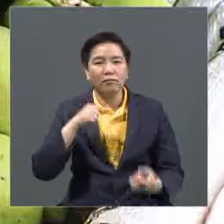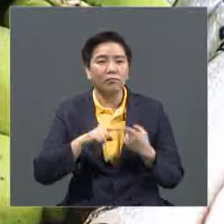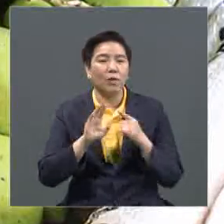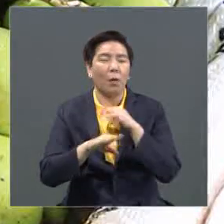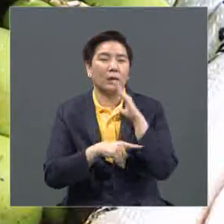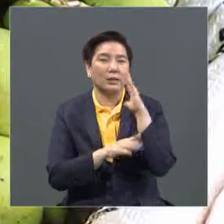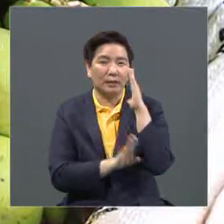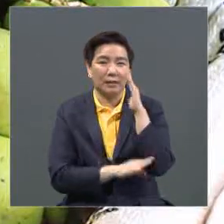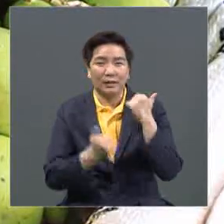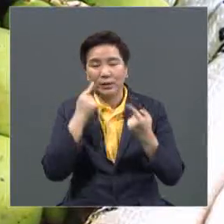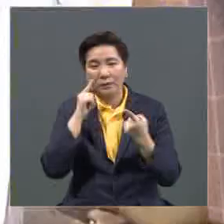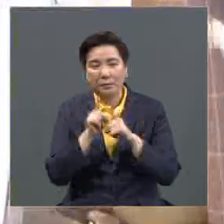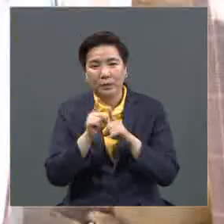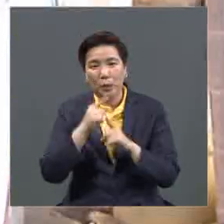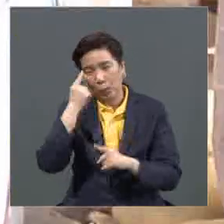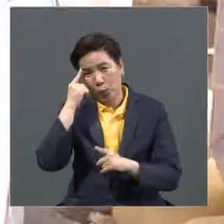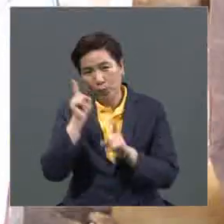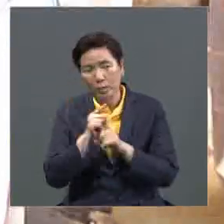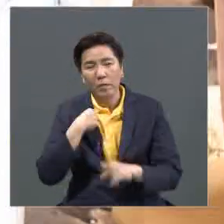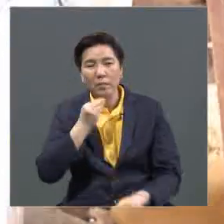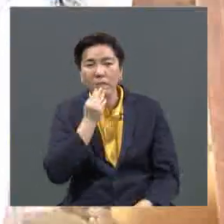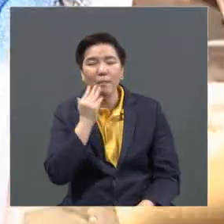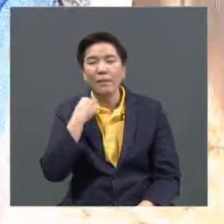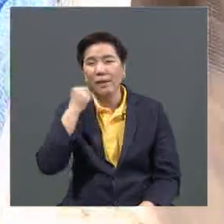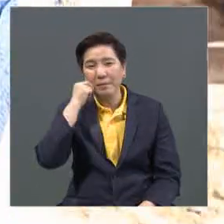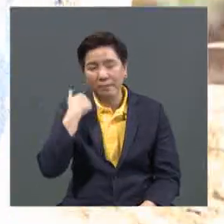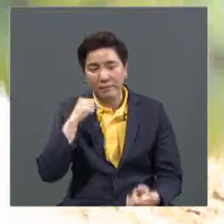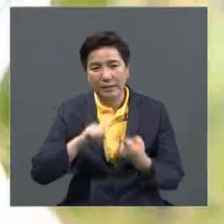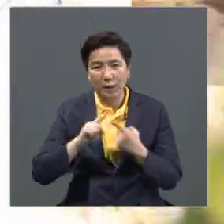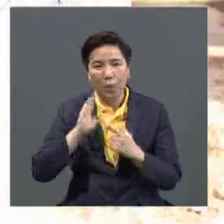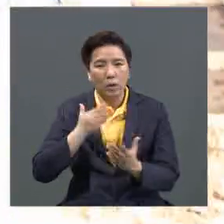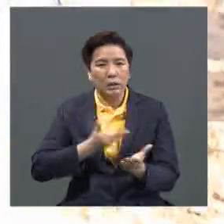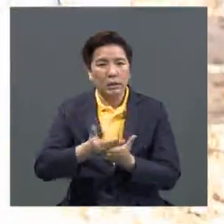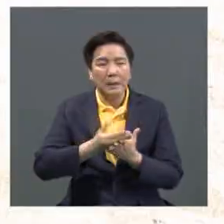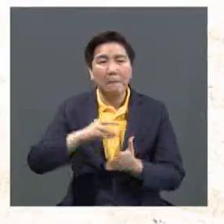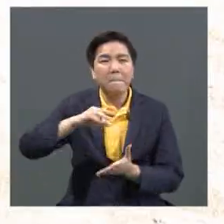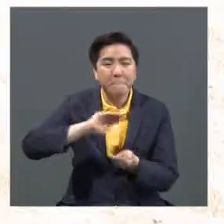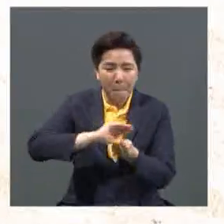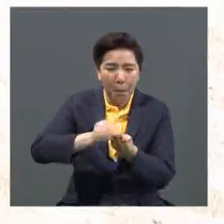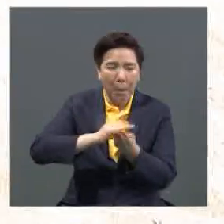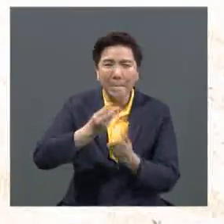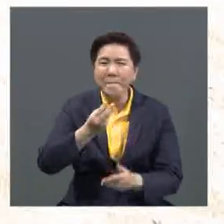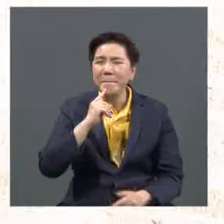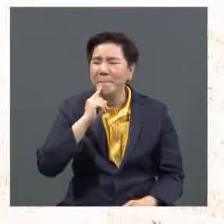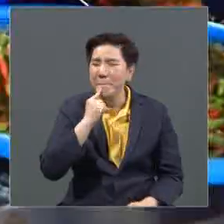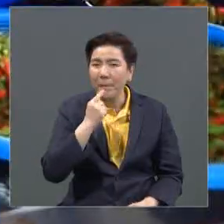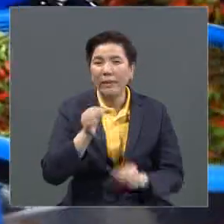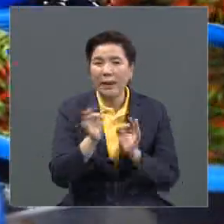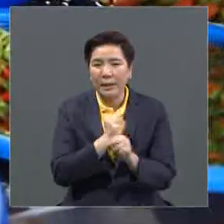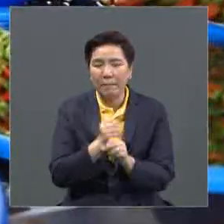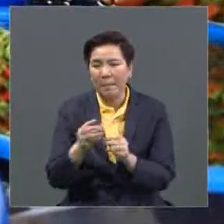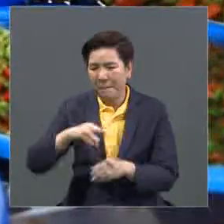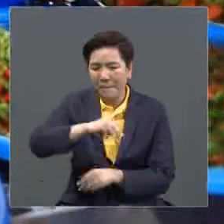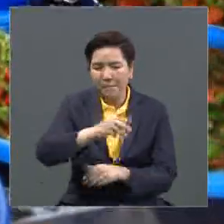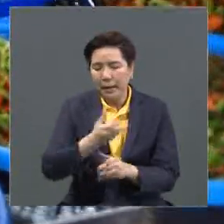โอโหรู้สึกว่าอยากขึ้นมาเลยรู้สึกว่าน้ำลายสอขึ้นมาทันทีได้รับความนิยมจากผู้บริโภคนะเพราะมีรสเปรี้ยวใช้ทำอาหารแทน